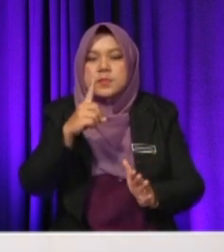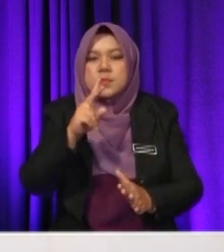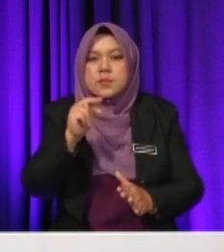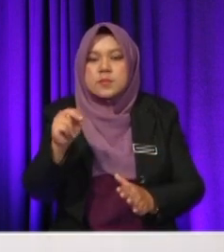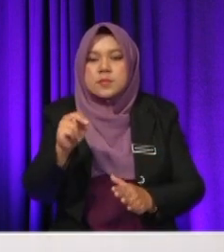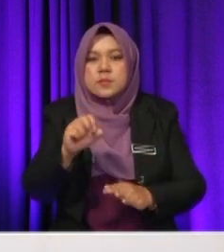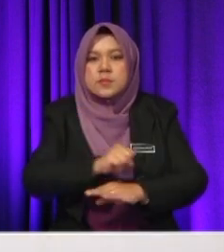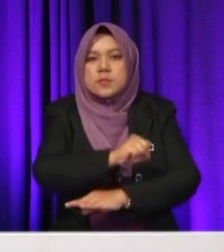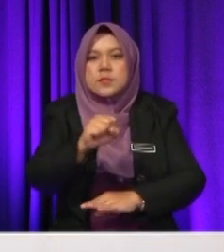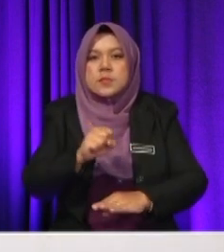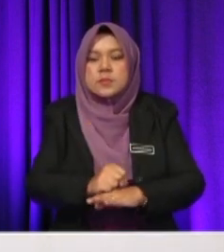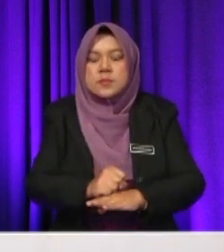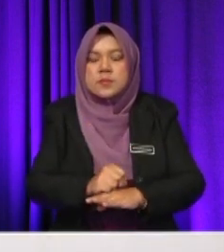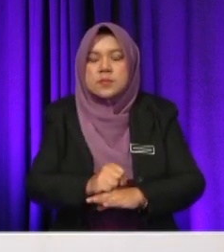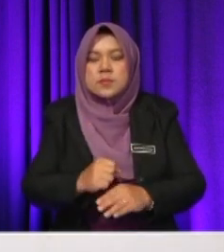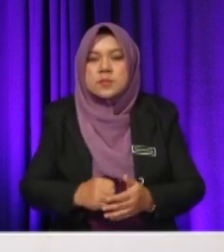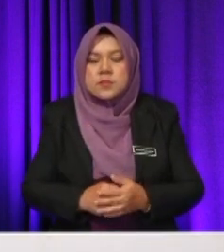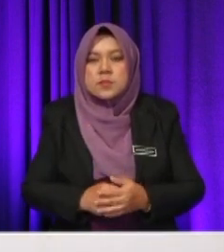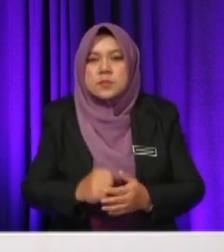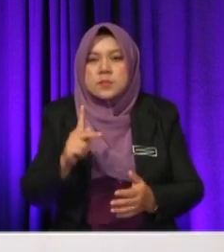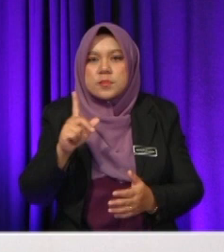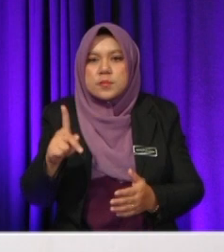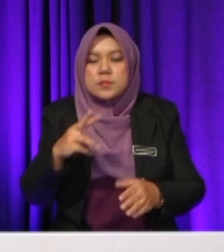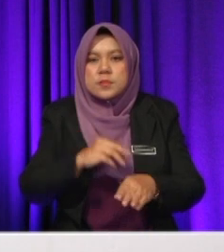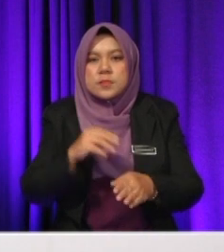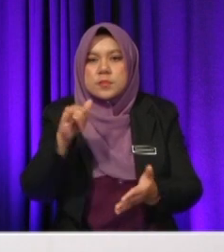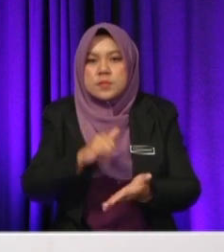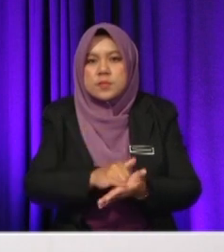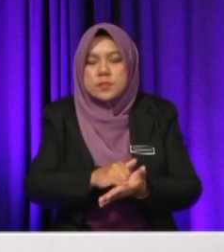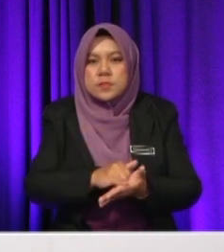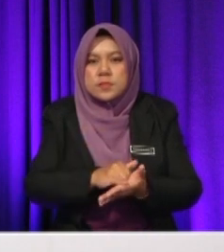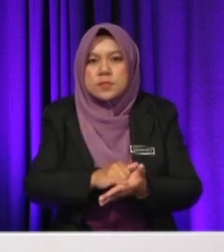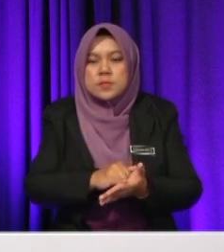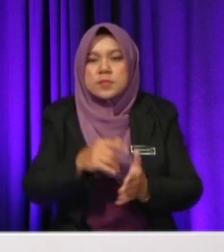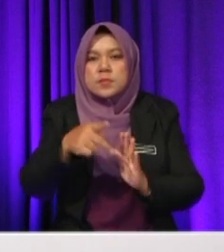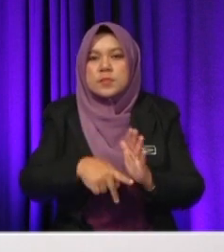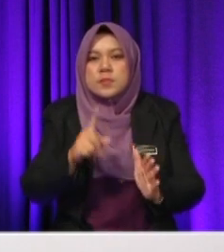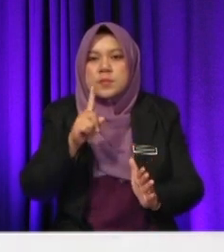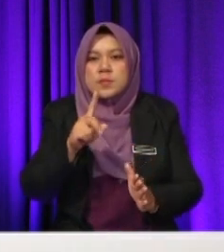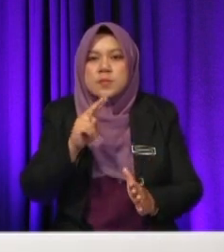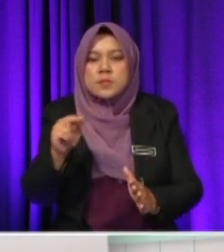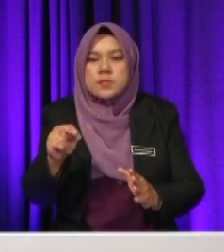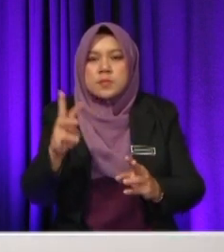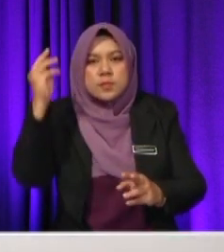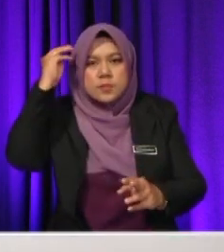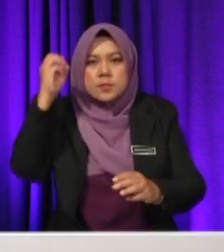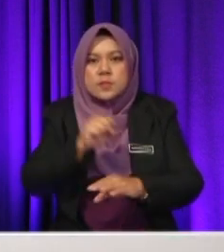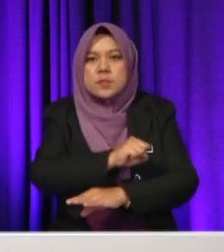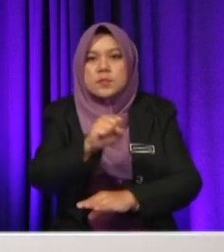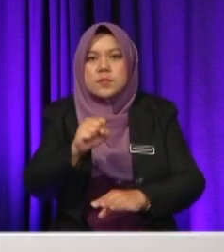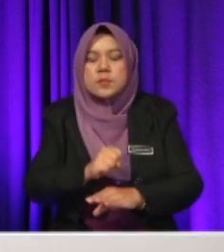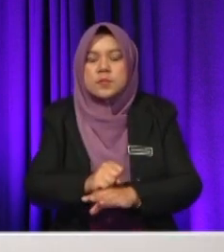GMS itu Oke jangan lupa GMS itu adalah singkatan bagi kesatuan Melayu Singapura yang mana perjuangan